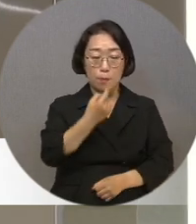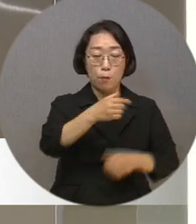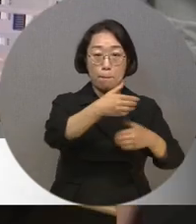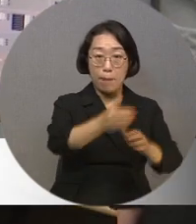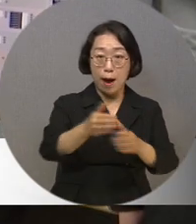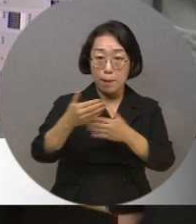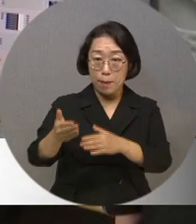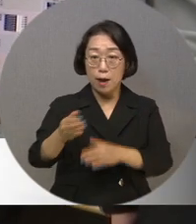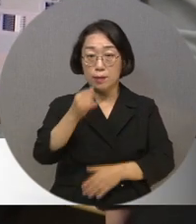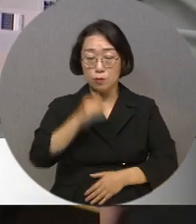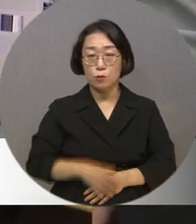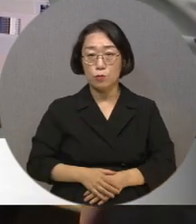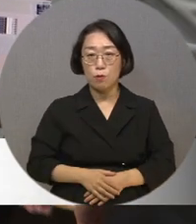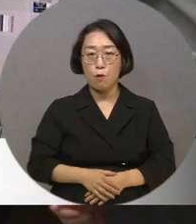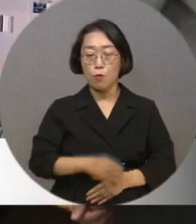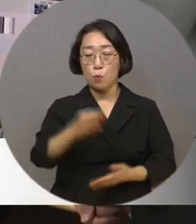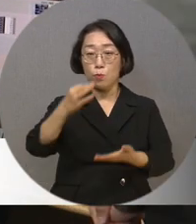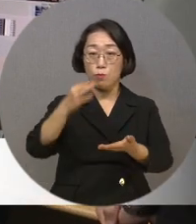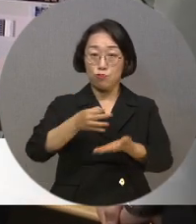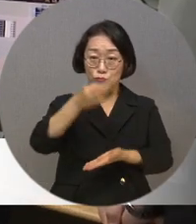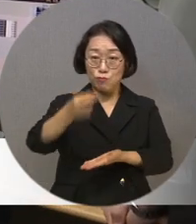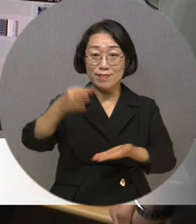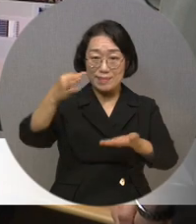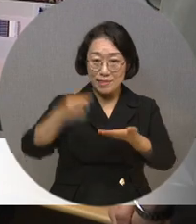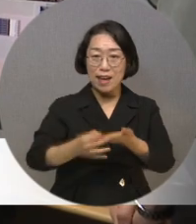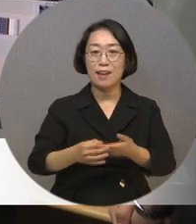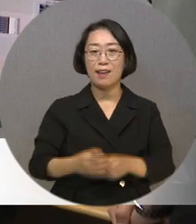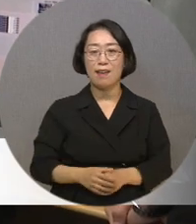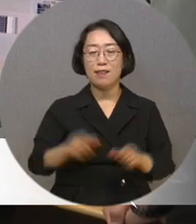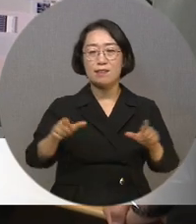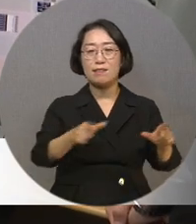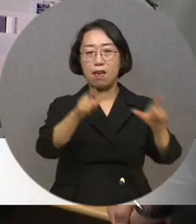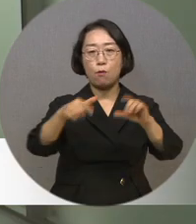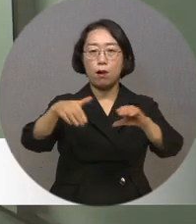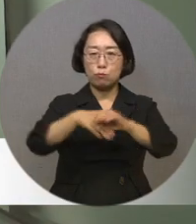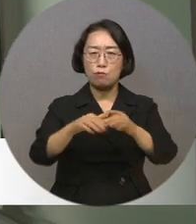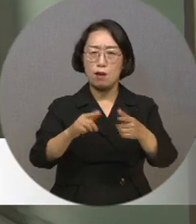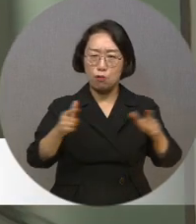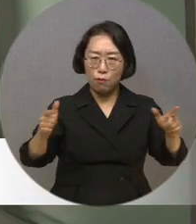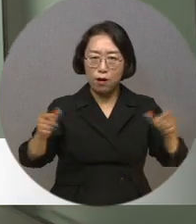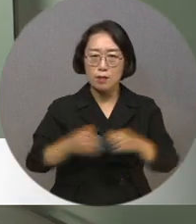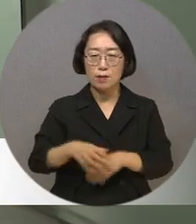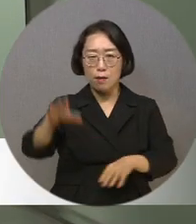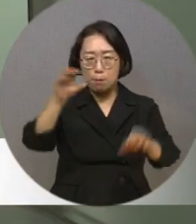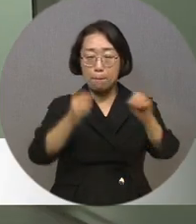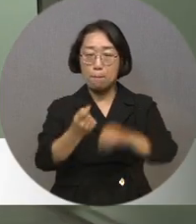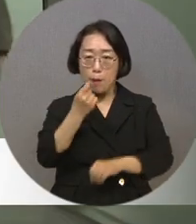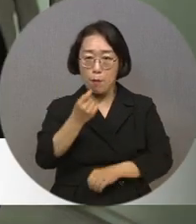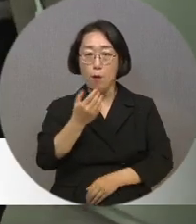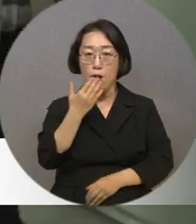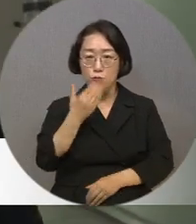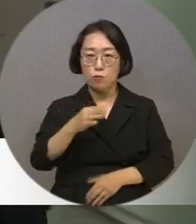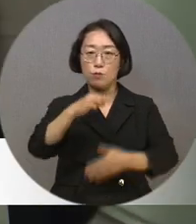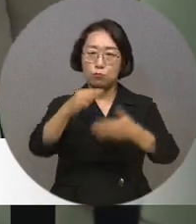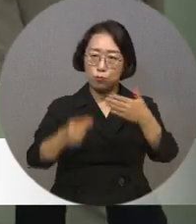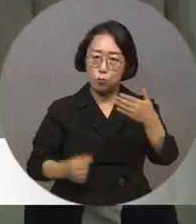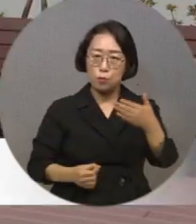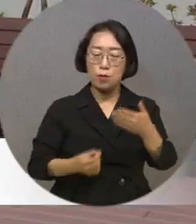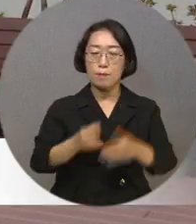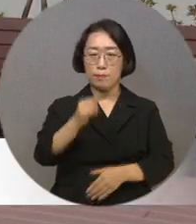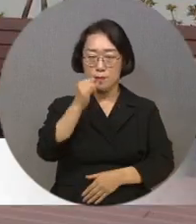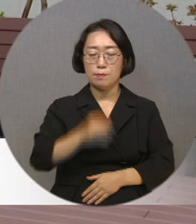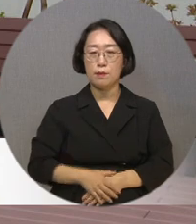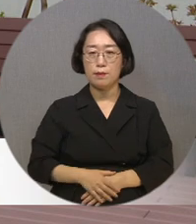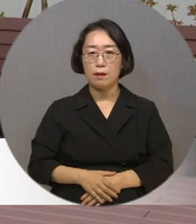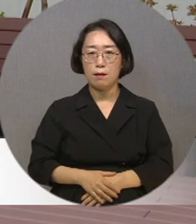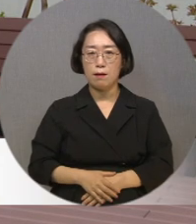갖춰져 저렴한 비용으로 시민들에게 생활문화와 관련한 다양한 프로그램을 제공합니다.